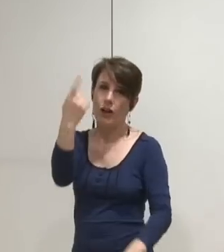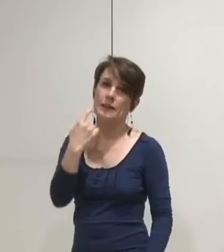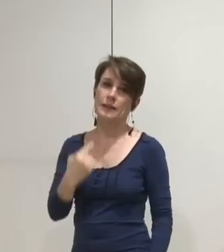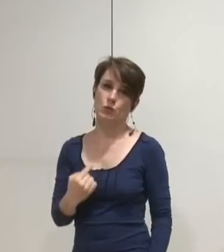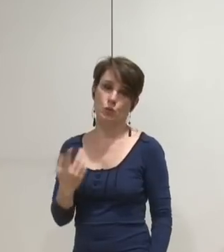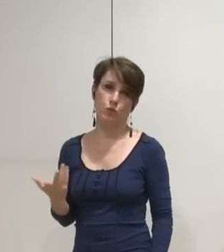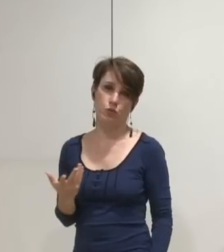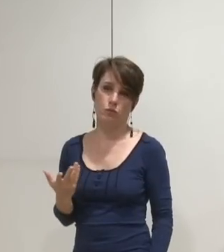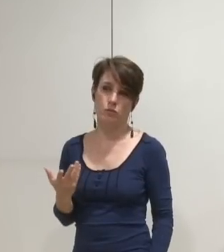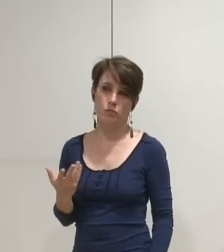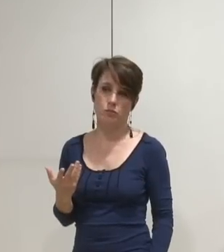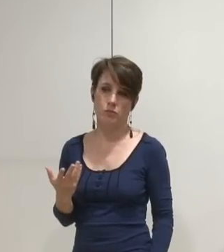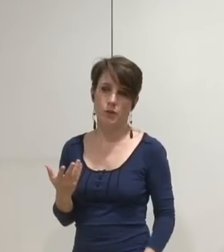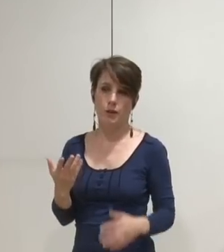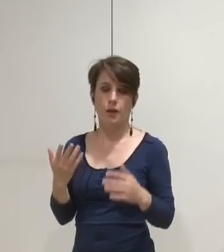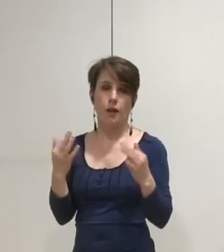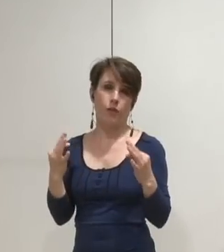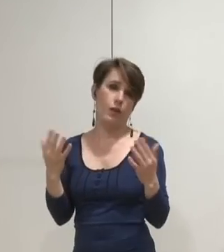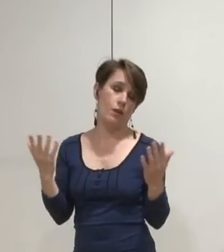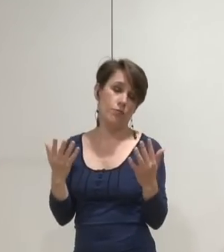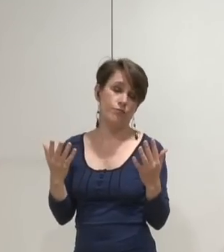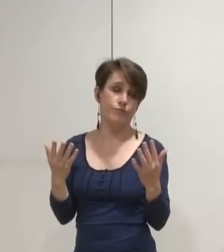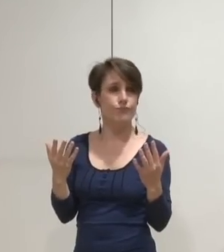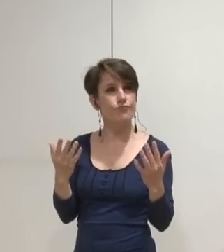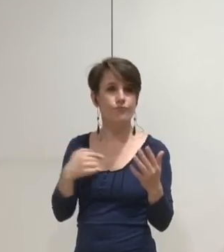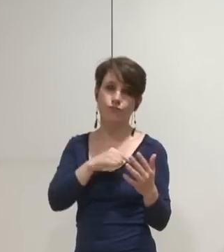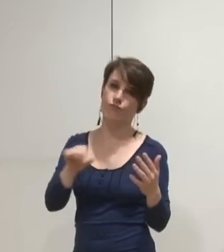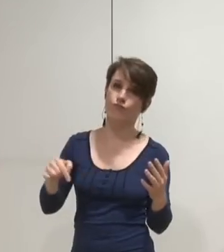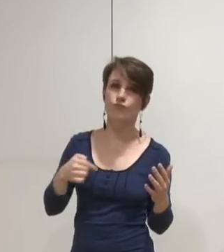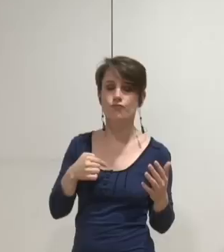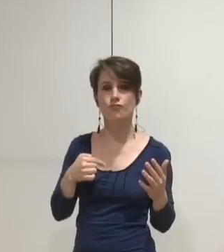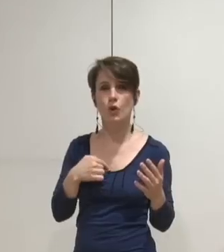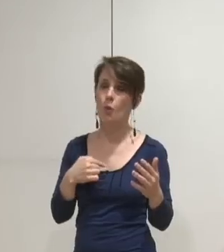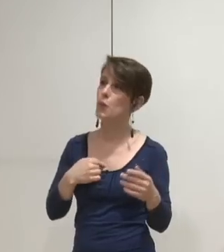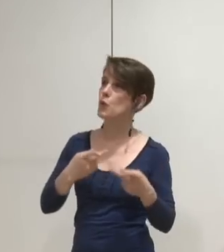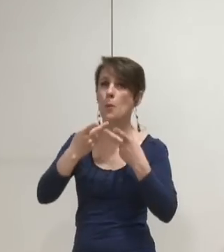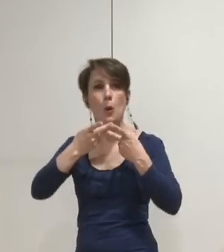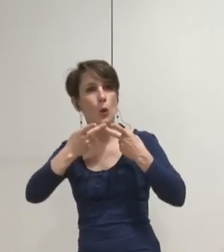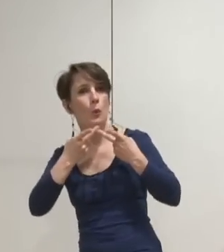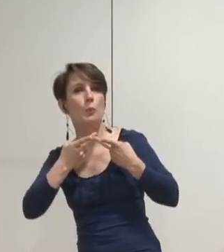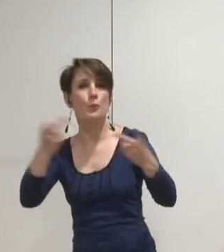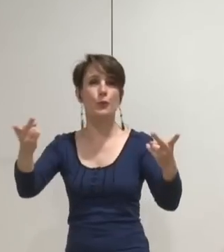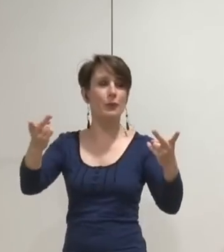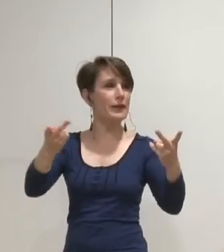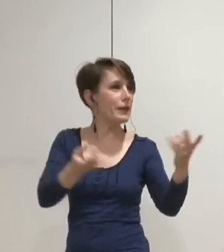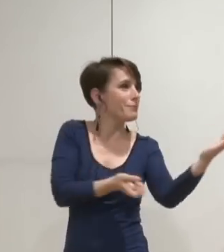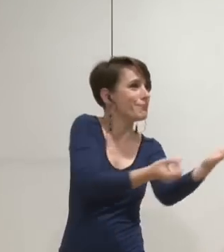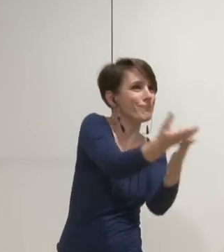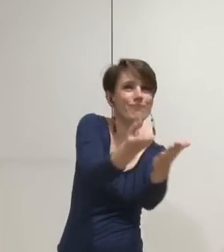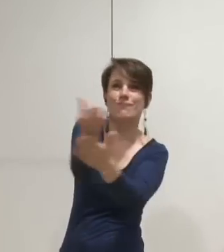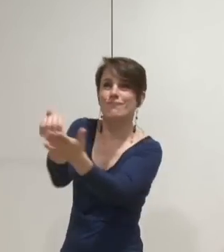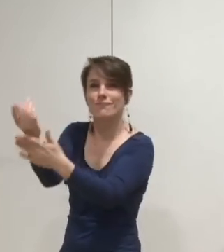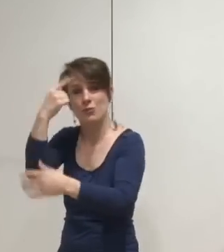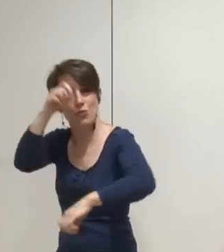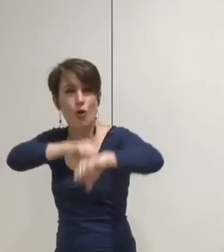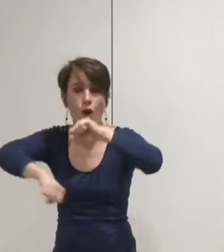qui a été lancée euh de façon large publique pour préfigurer cette fête des tuiles